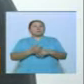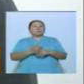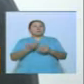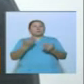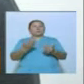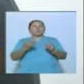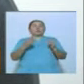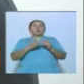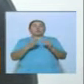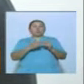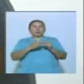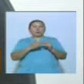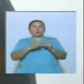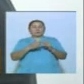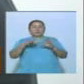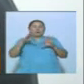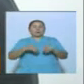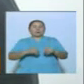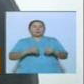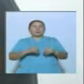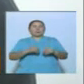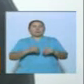олар үйінде ойнағасын барлығын салып,